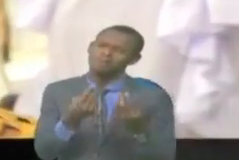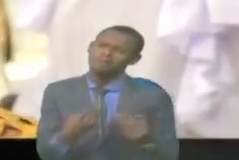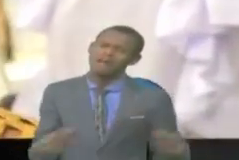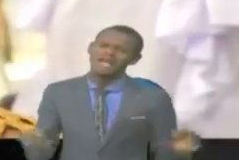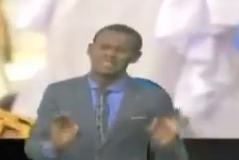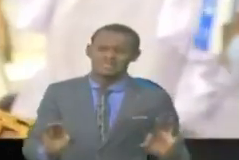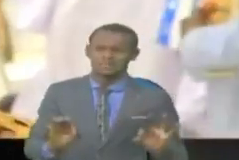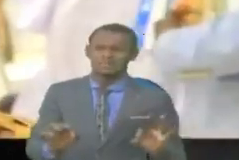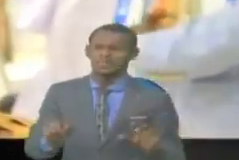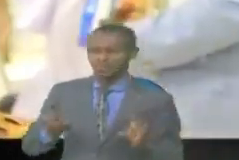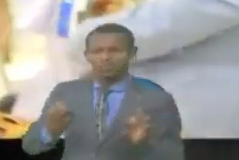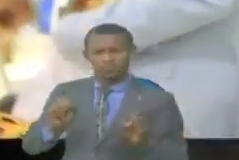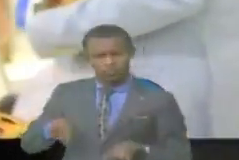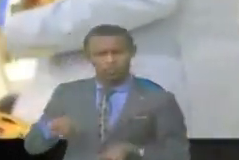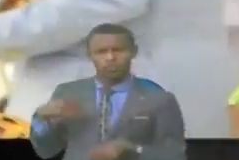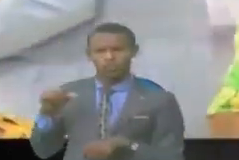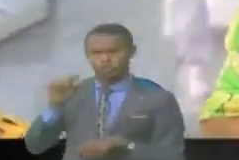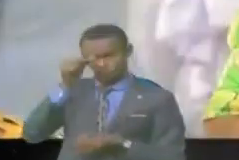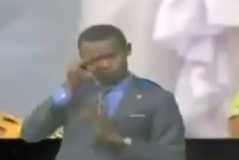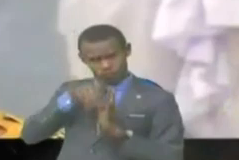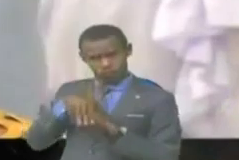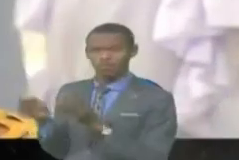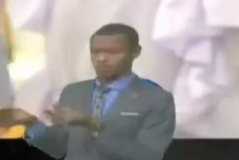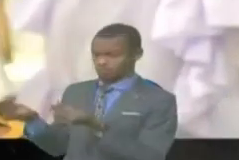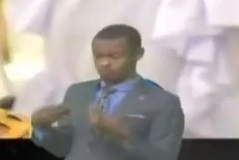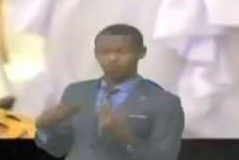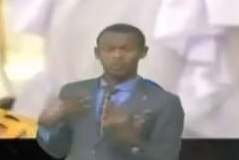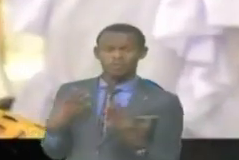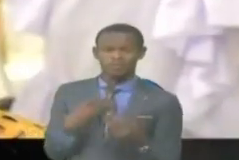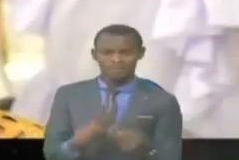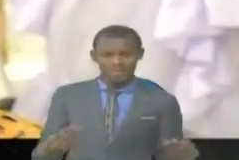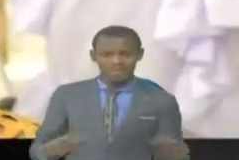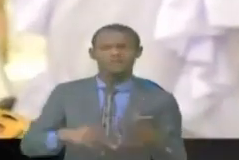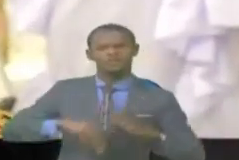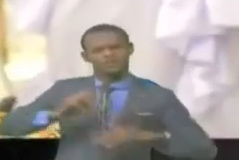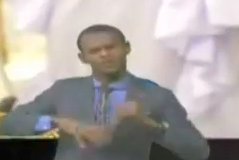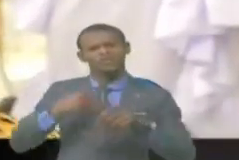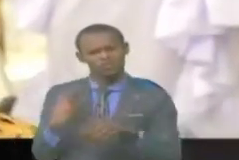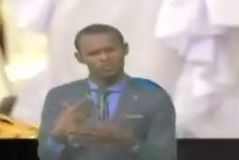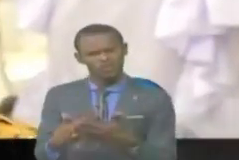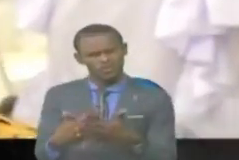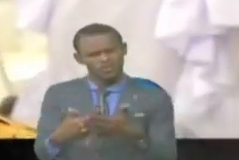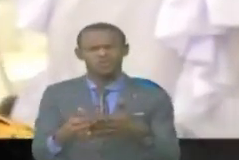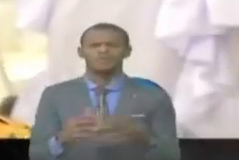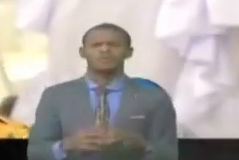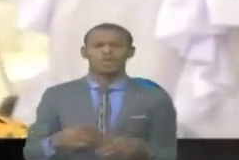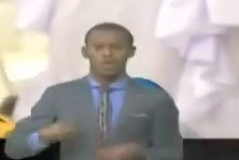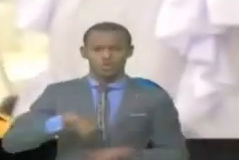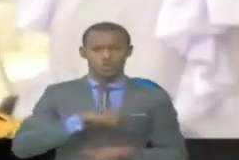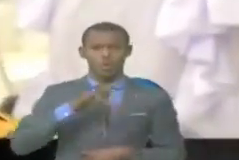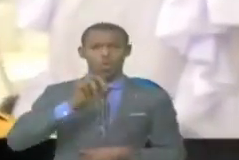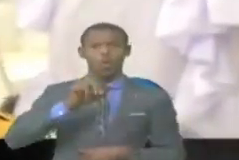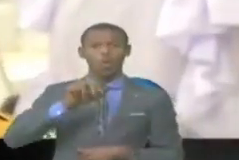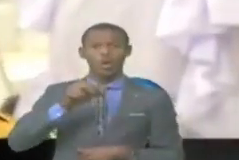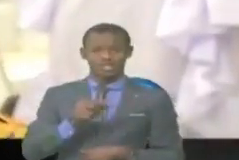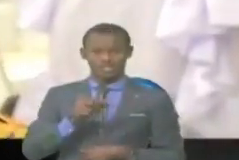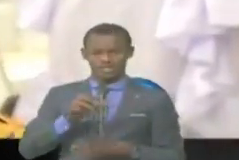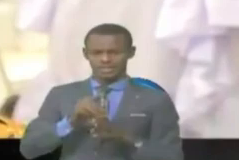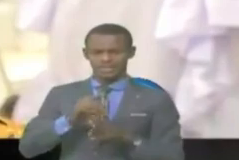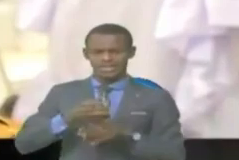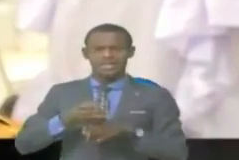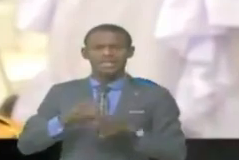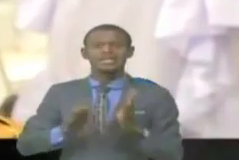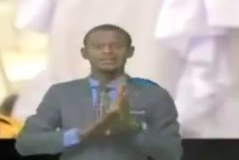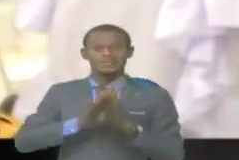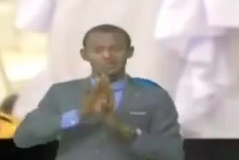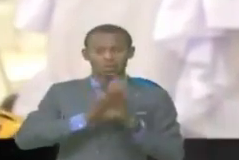durable. Et en ce qui concerne nous les ONG de développement, le président de la République